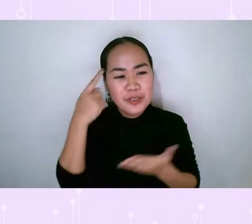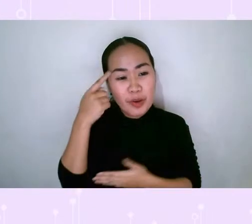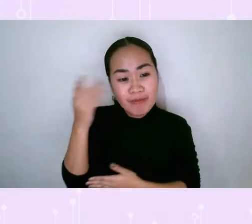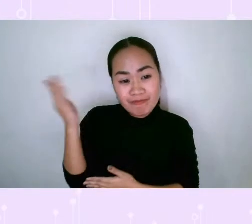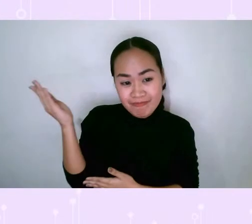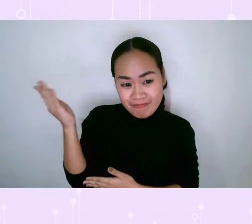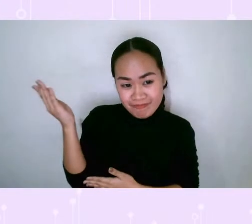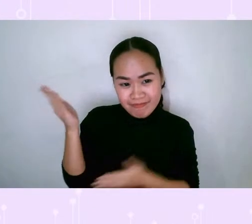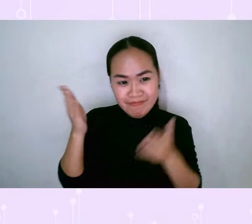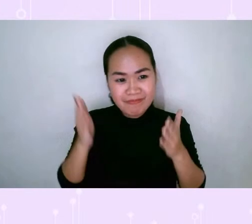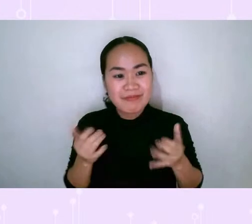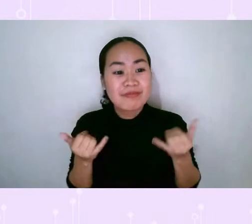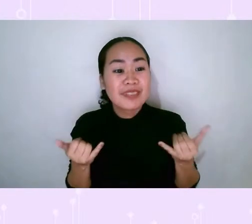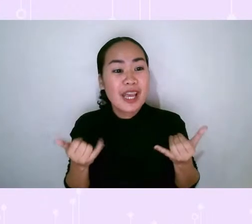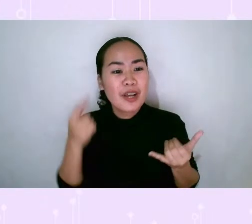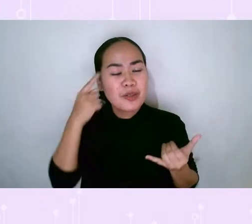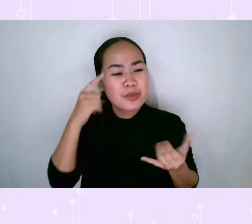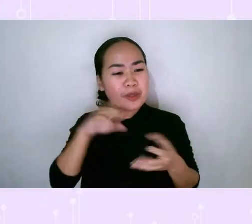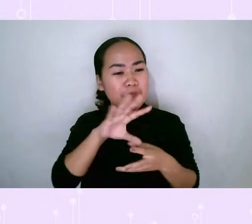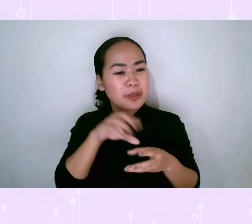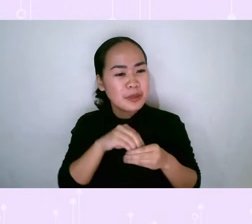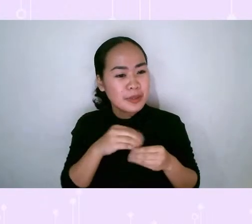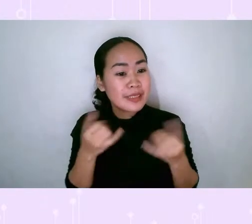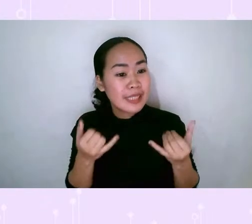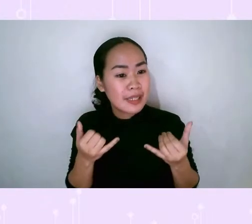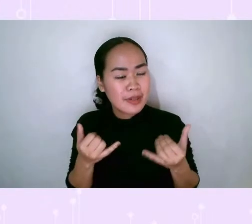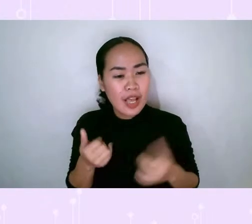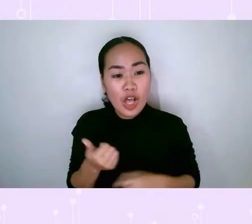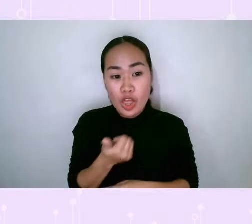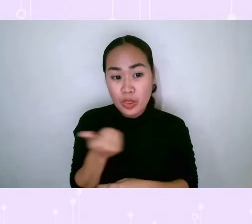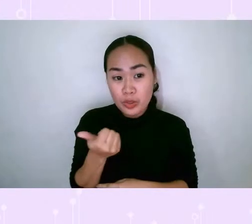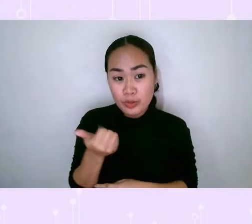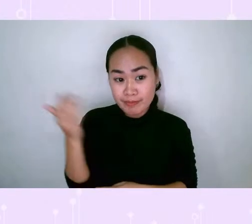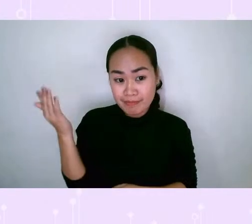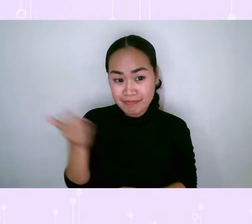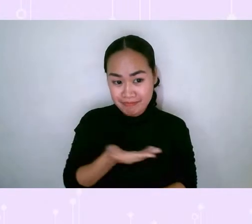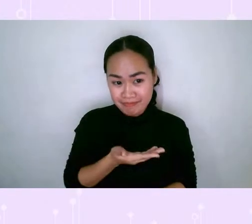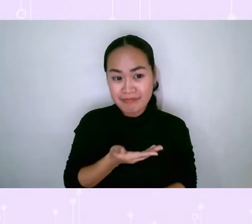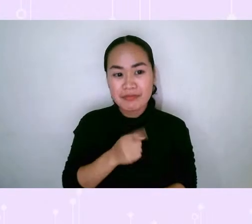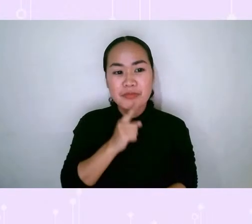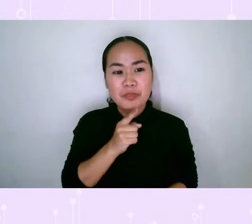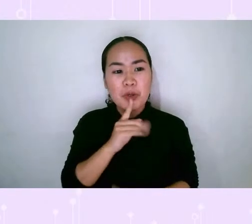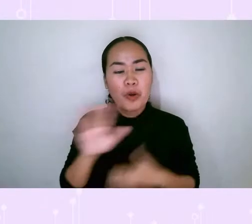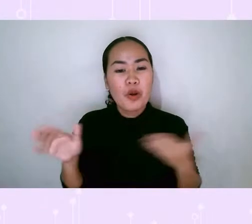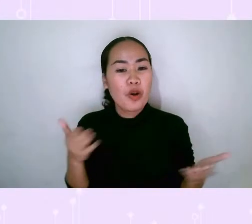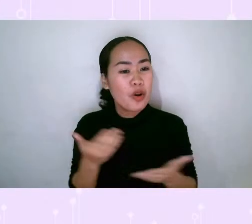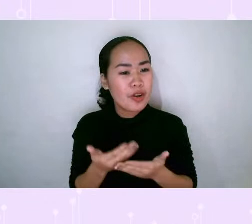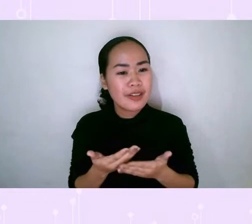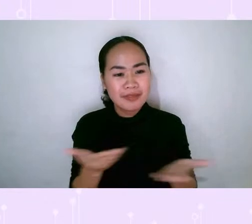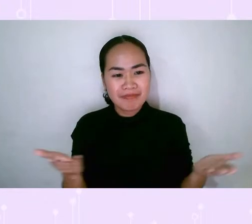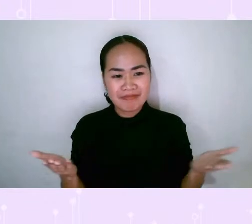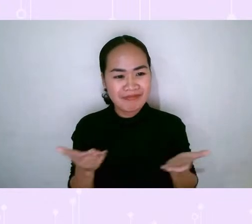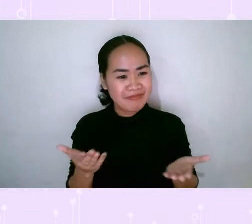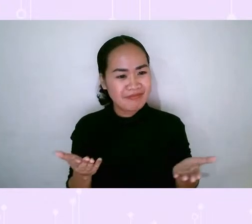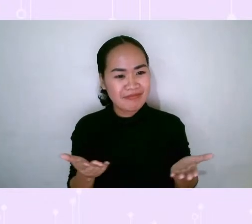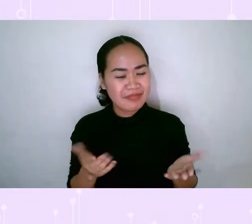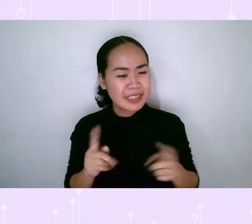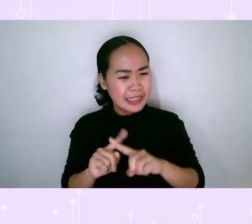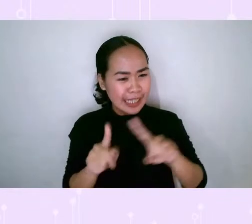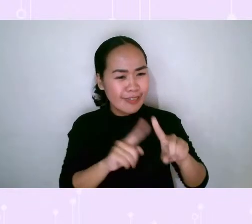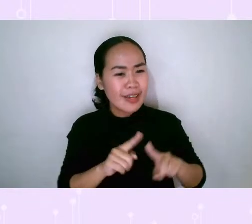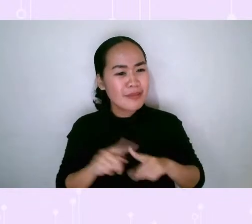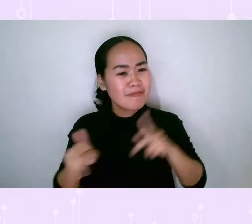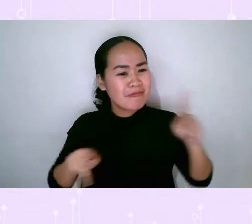na kasama natin ngayong hapon ito and of course other guests as well as all of you are participants from different parts